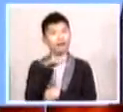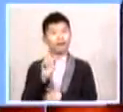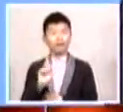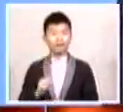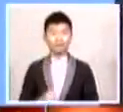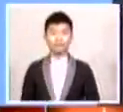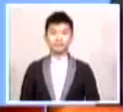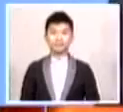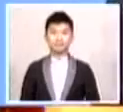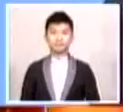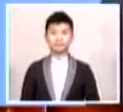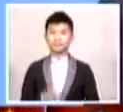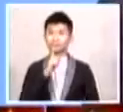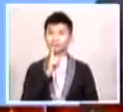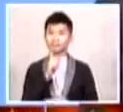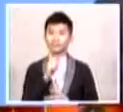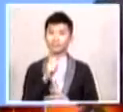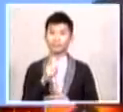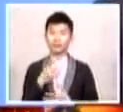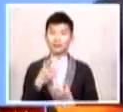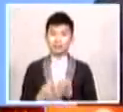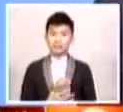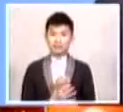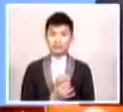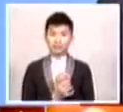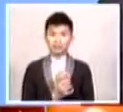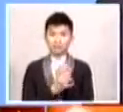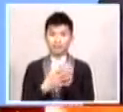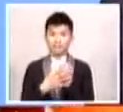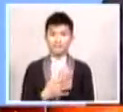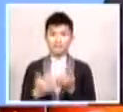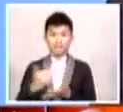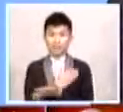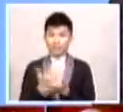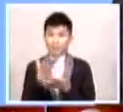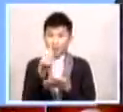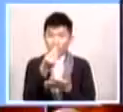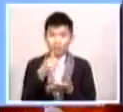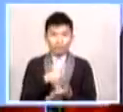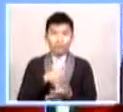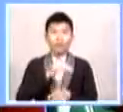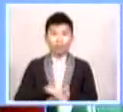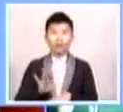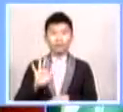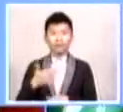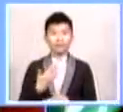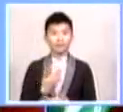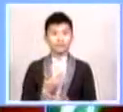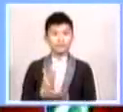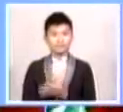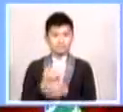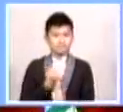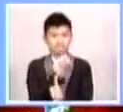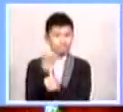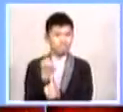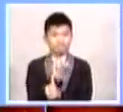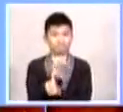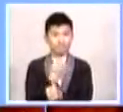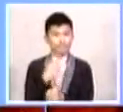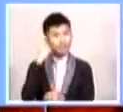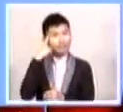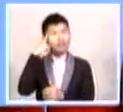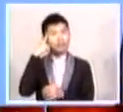讲：无歹的支持较无力，但是也较袂受歹的操弄，较袂